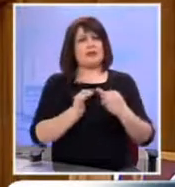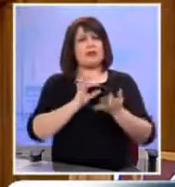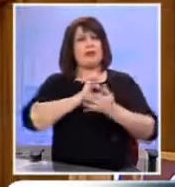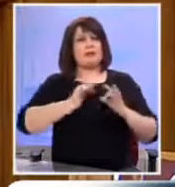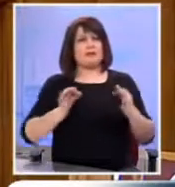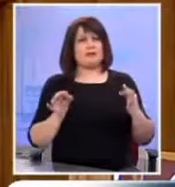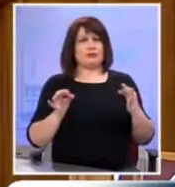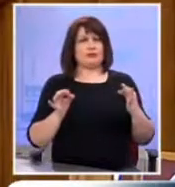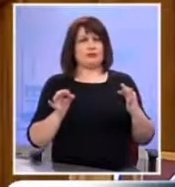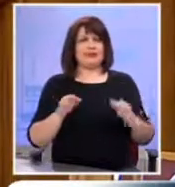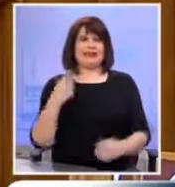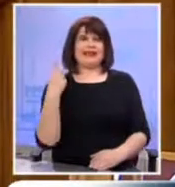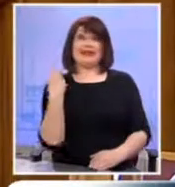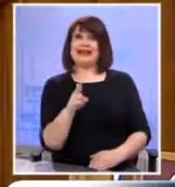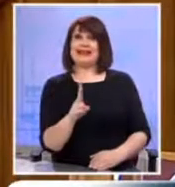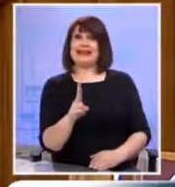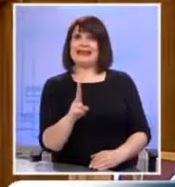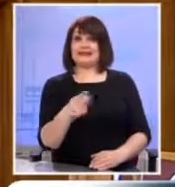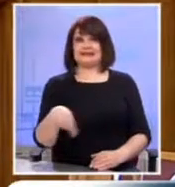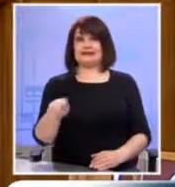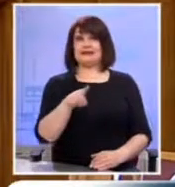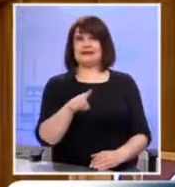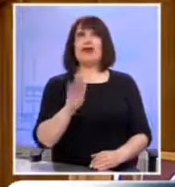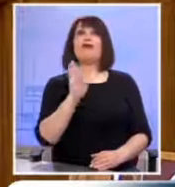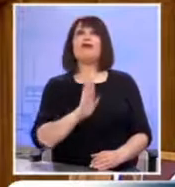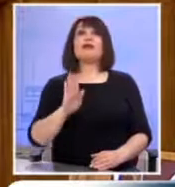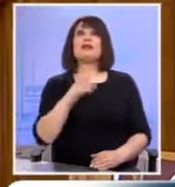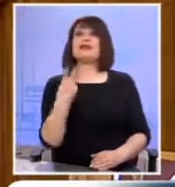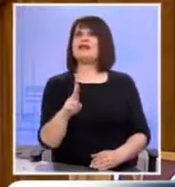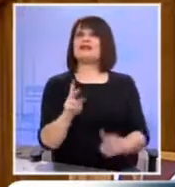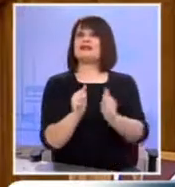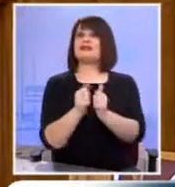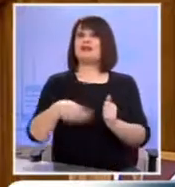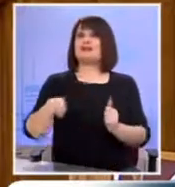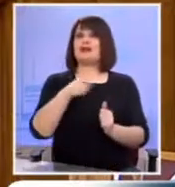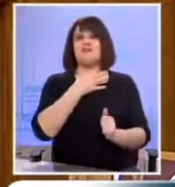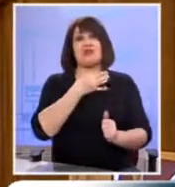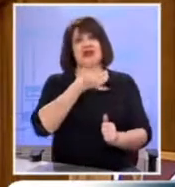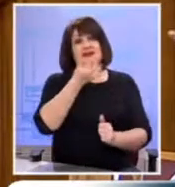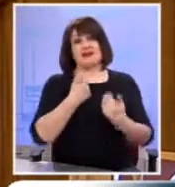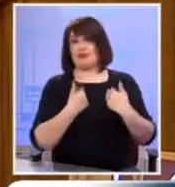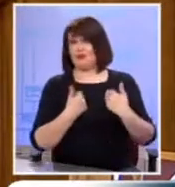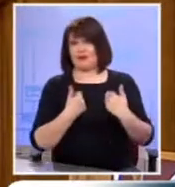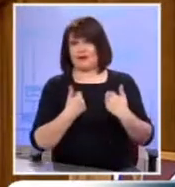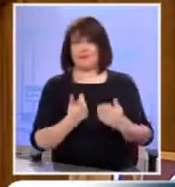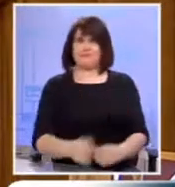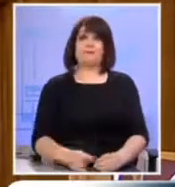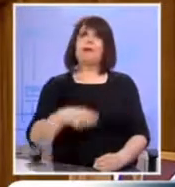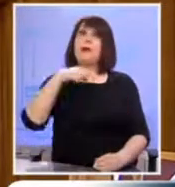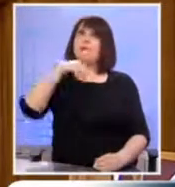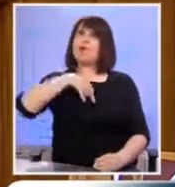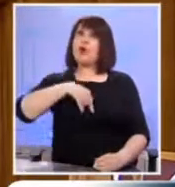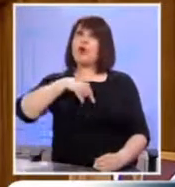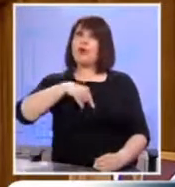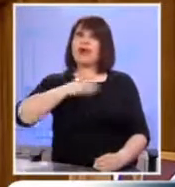γλαφυρά η δική σας εκλεκτή, κυρία Βούλτεψη. Εμείς δεν χρειάζεται να πούμε τίποτε. Και ο κύριος Προκοπάκης